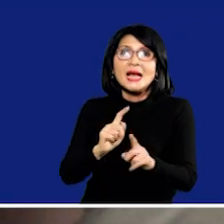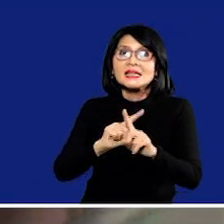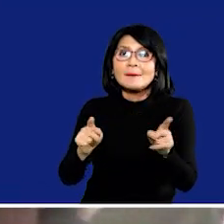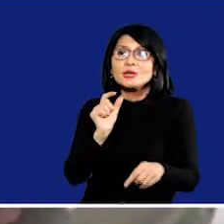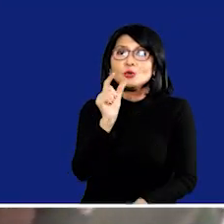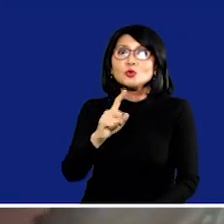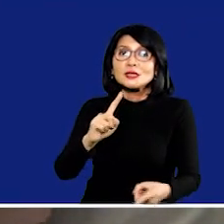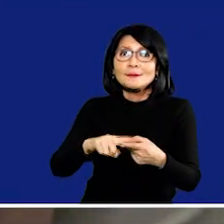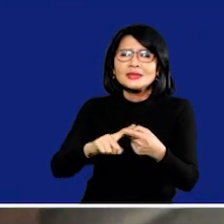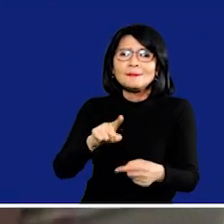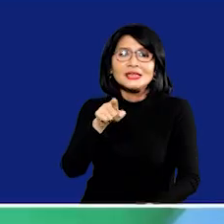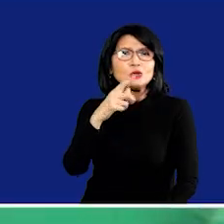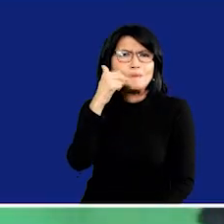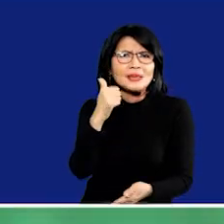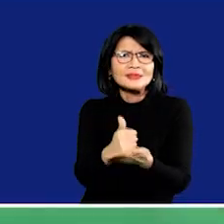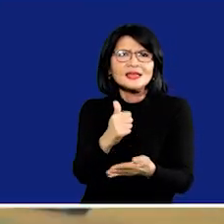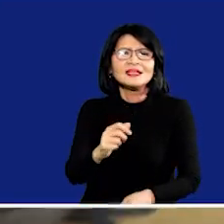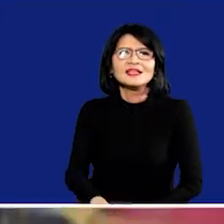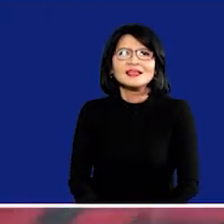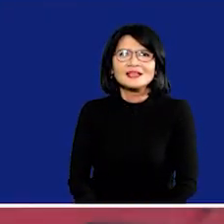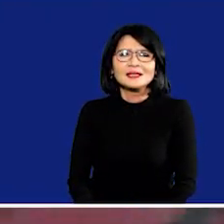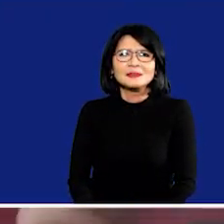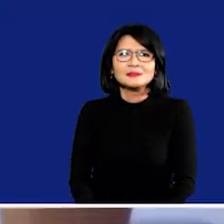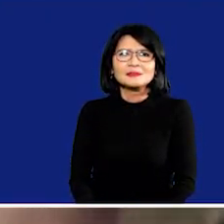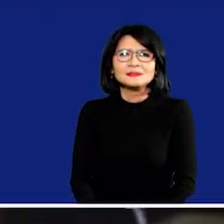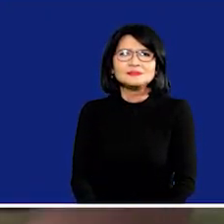bagi teman-teman kecil kita itu adalah hal yang sangat menarik seperti itu.